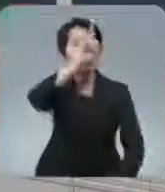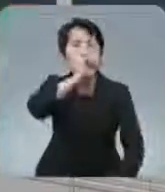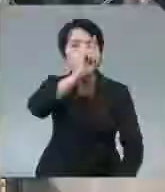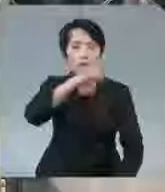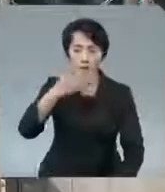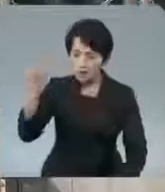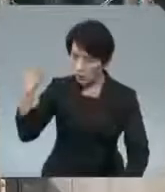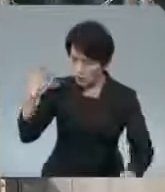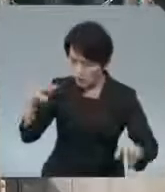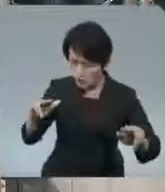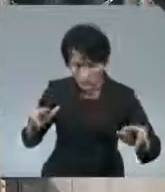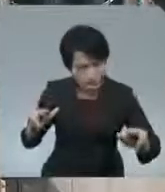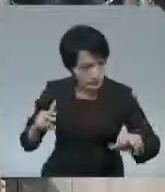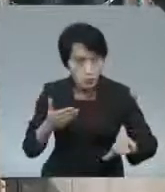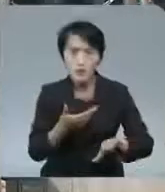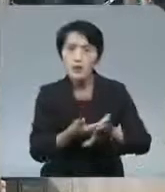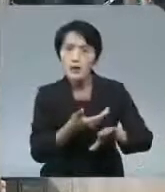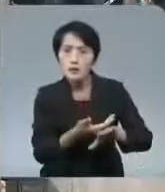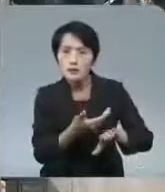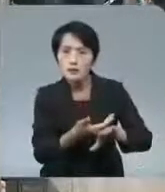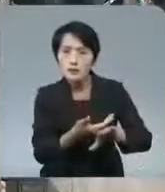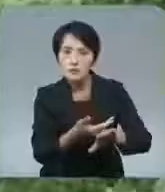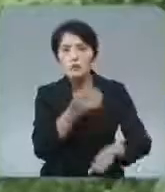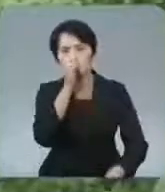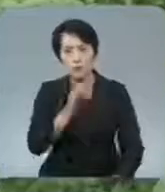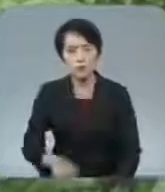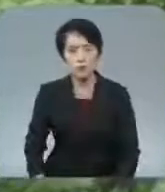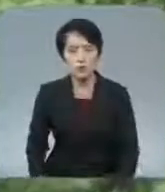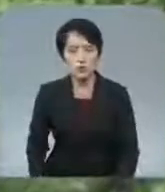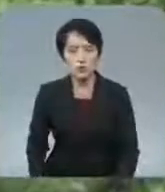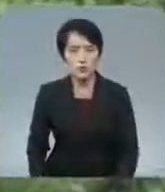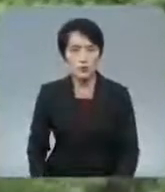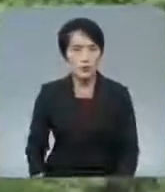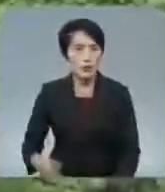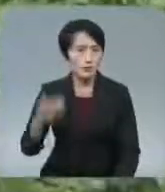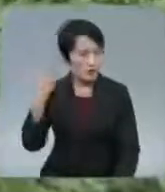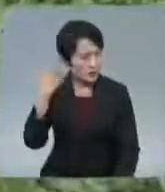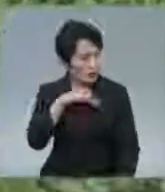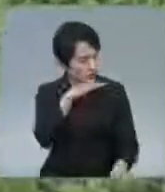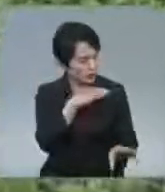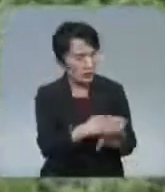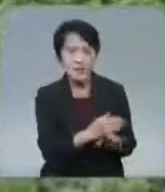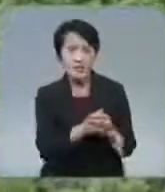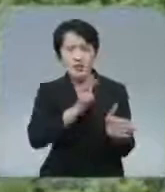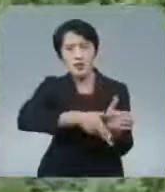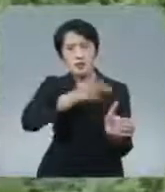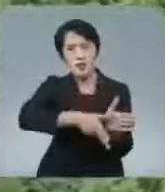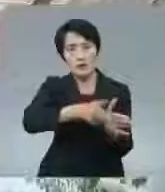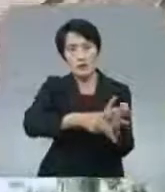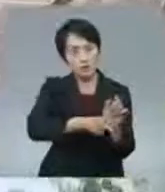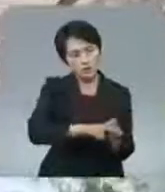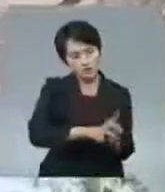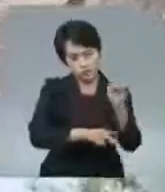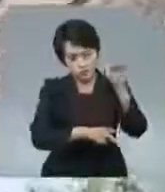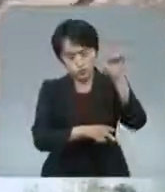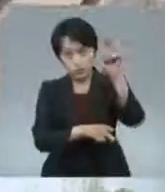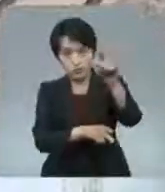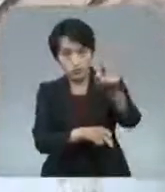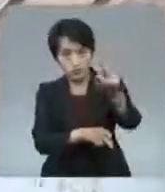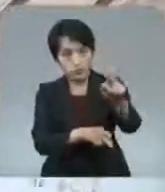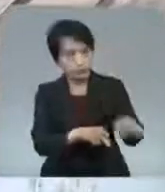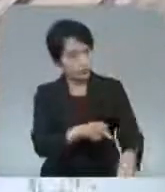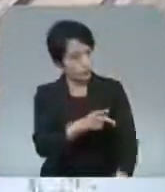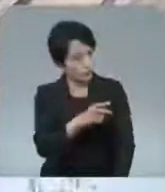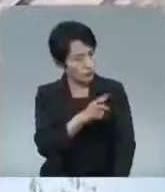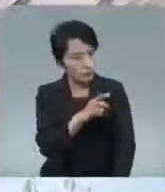どうかの判断についてはさらなる分析が必要だとして慎重な姿勢を示しました韓国合同